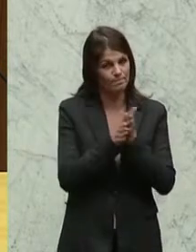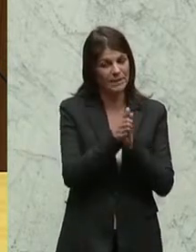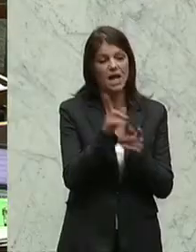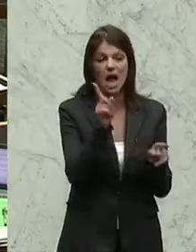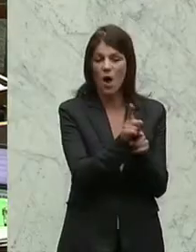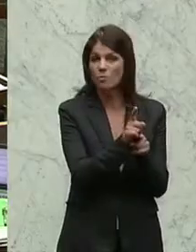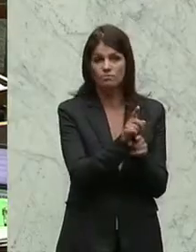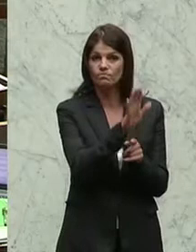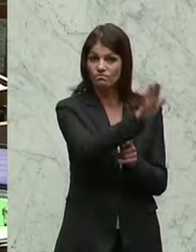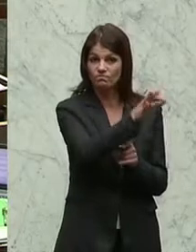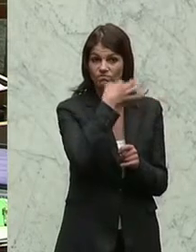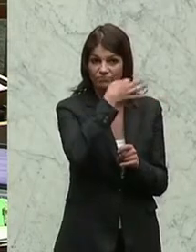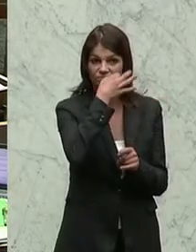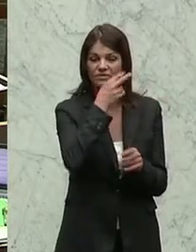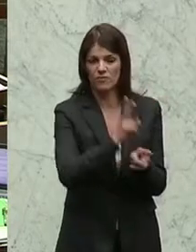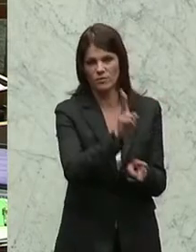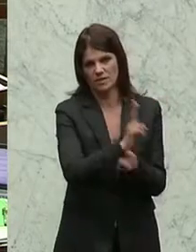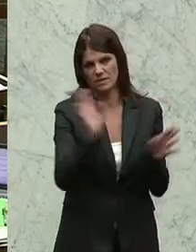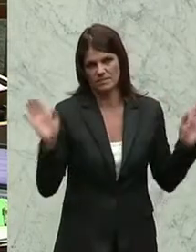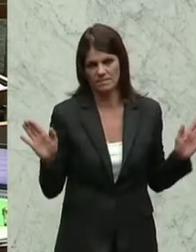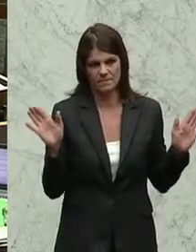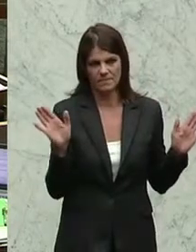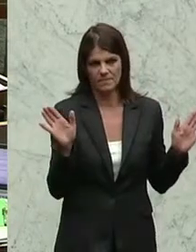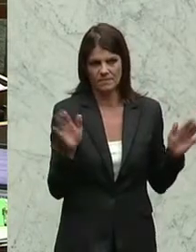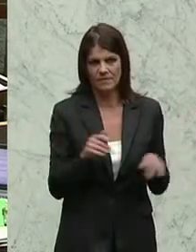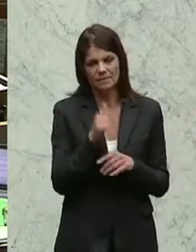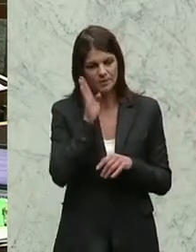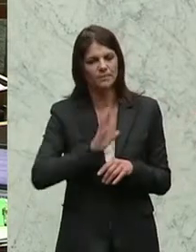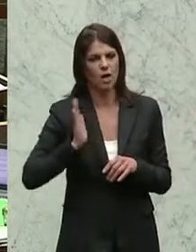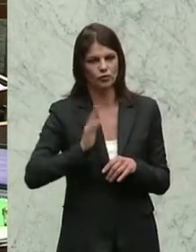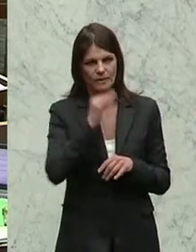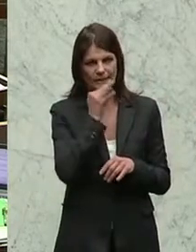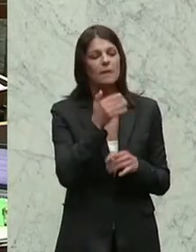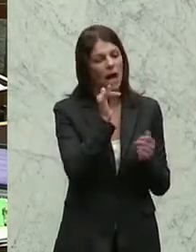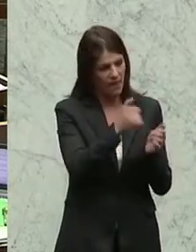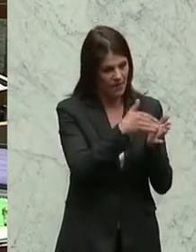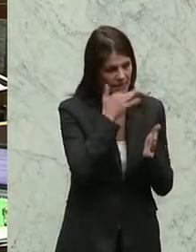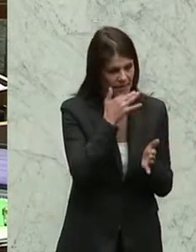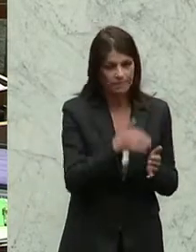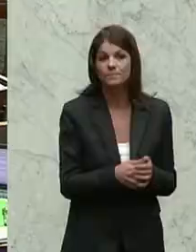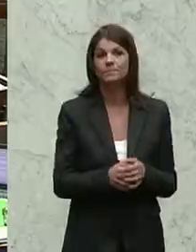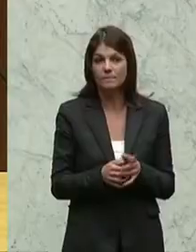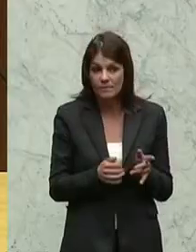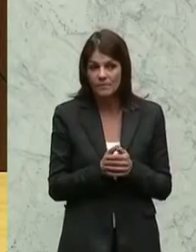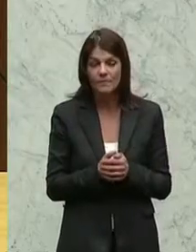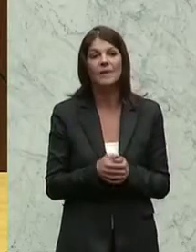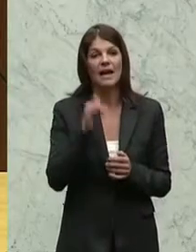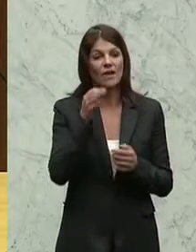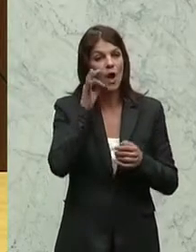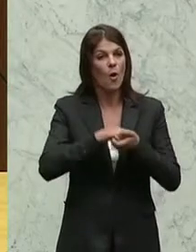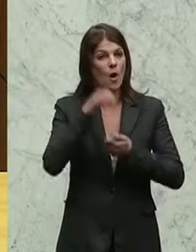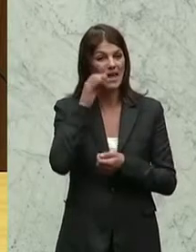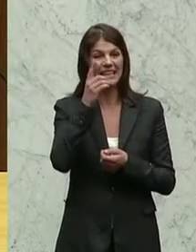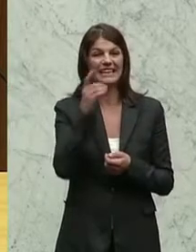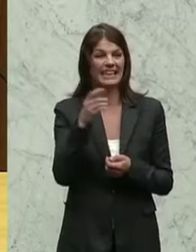ersuchen, sich in Ihrer Wortwahl zu mäßigen. Bitte setzen Sie Ihre Rede fort. Er sagt sofort, Kollegin Dietrich,